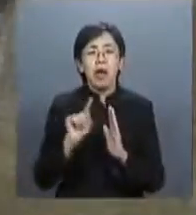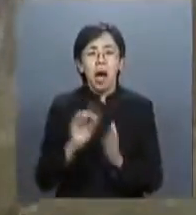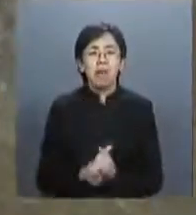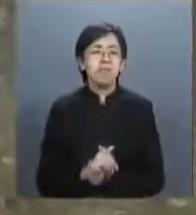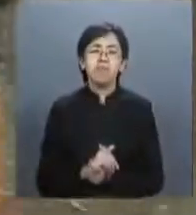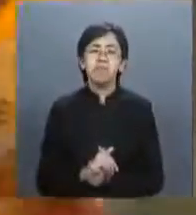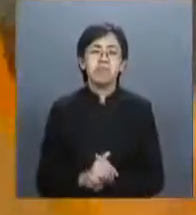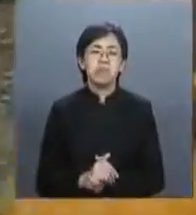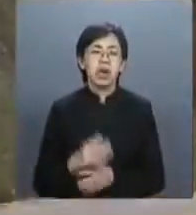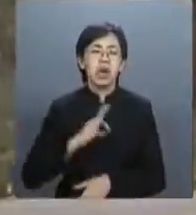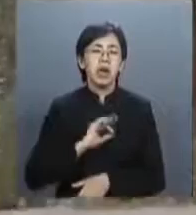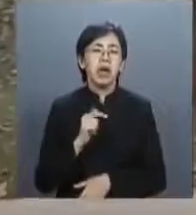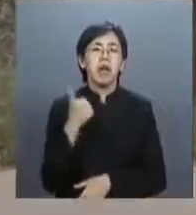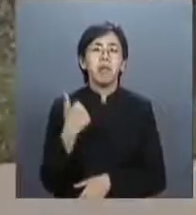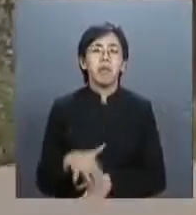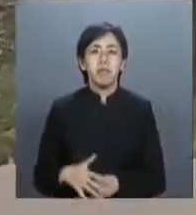กับเหรียญทองเท่านั้น